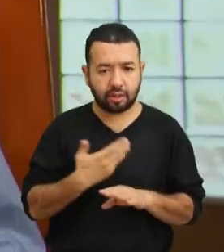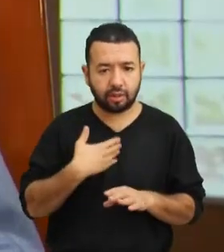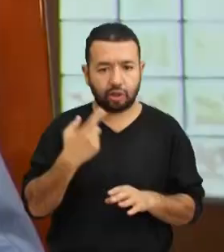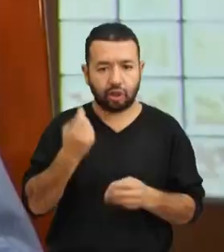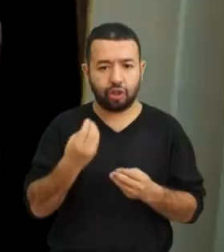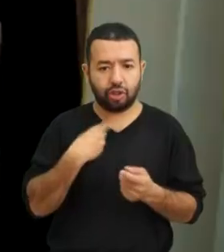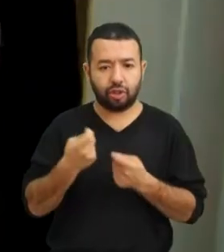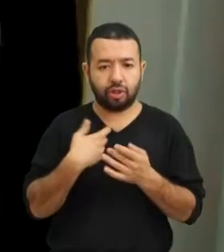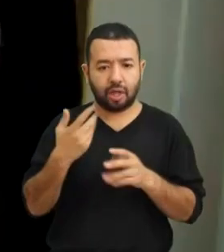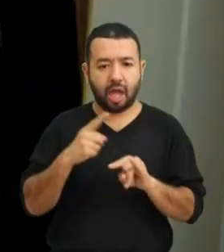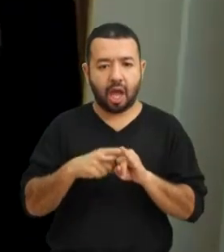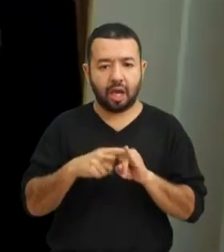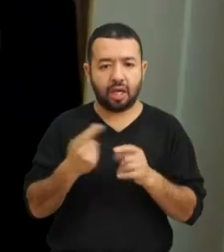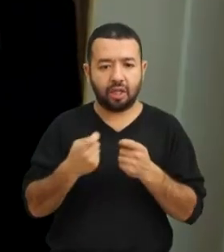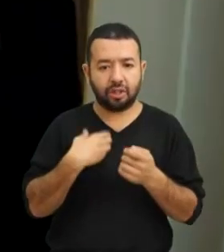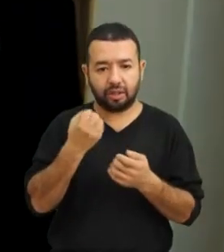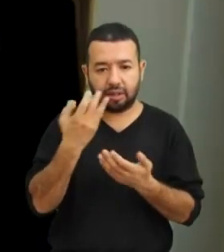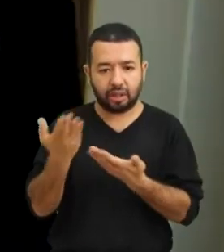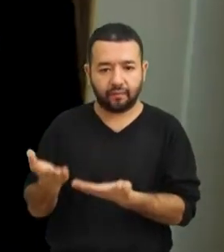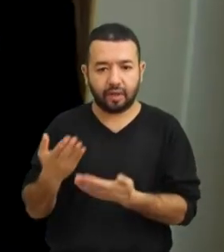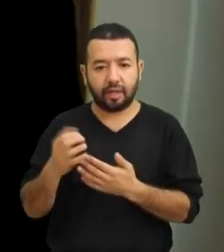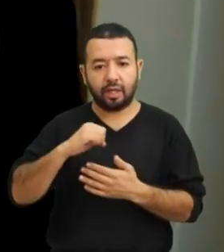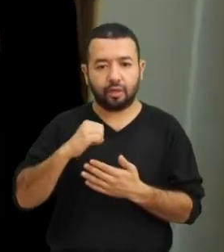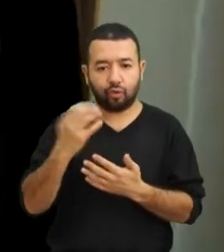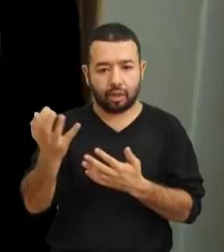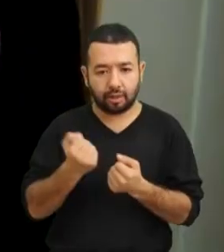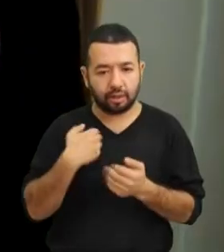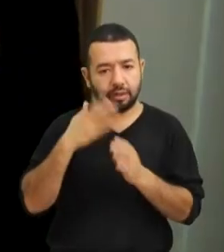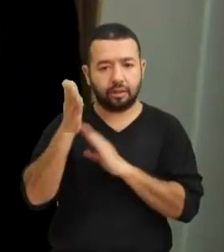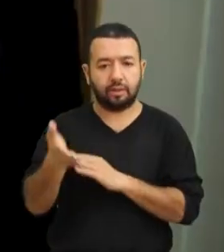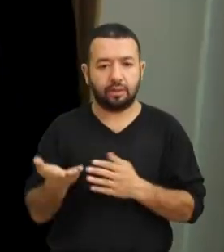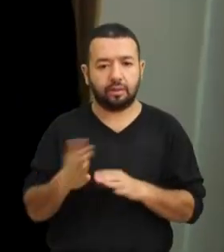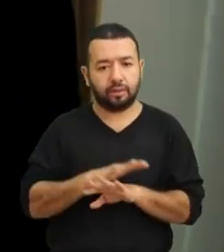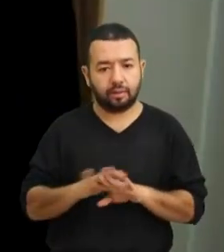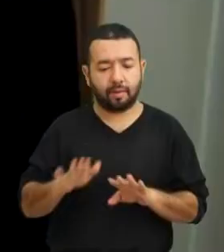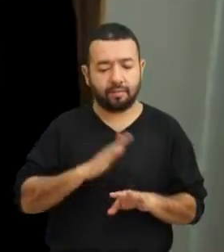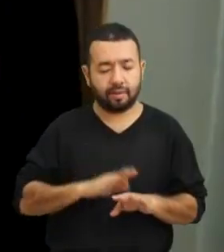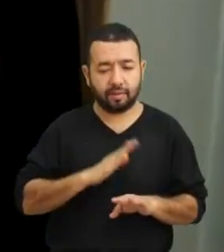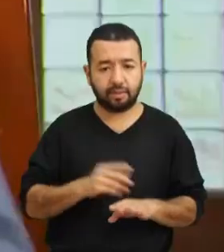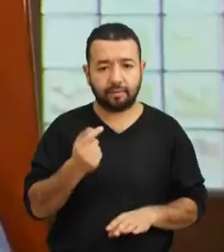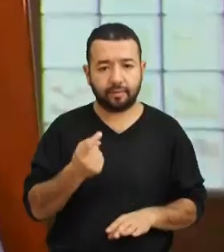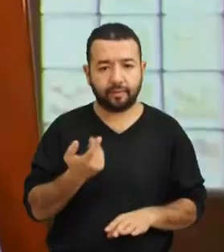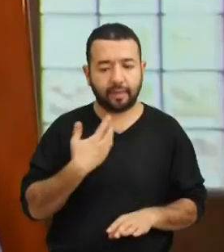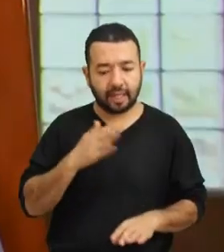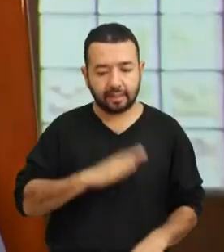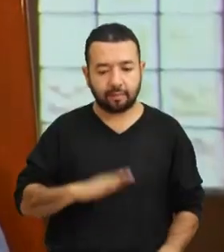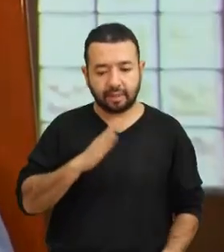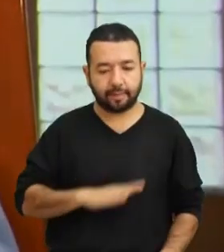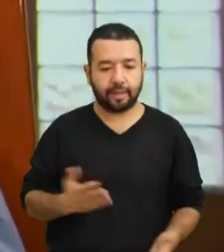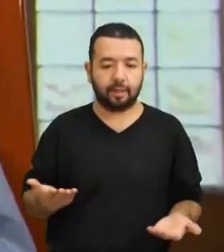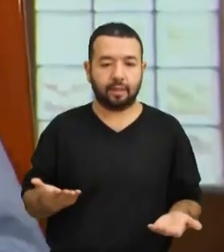iş için gidiyoruz. Bak çiçek geldi. Giderken çikolatamızı da alırız gideriz. Tamam sabret biraz. Ya neyi sabrediyorum